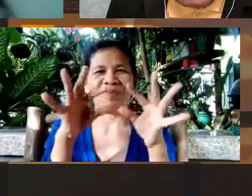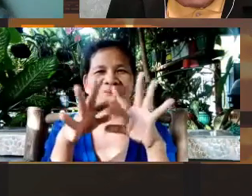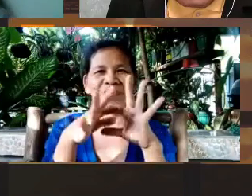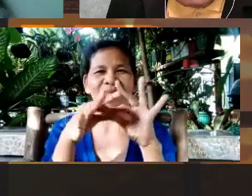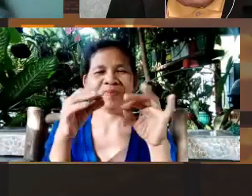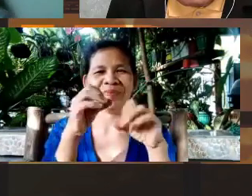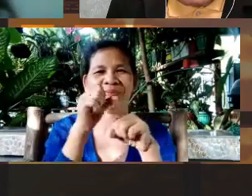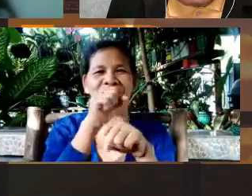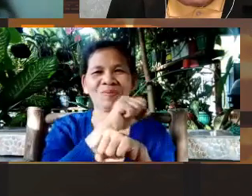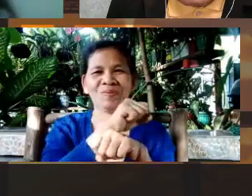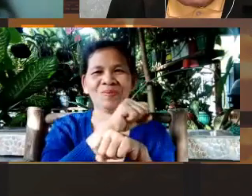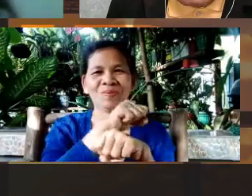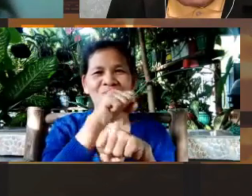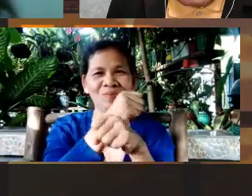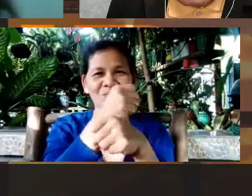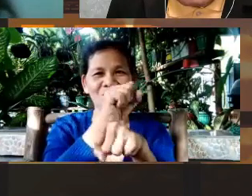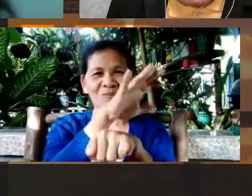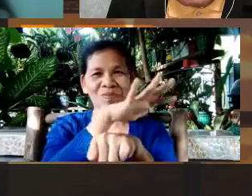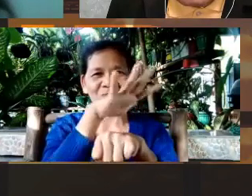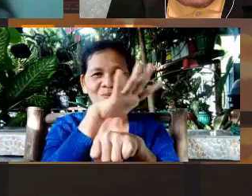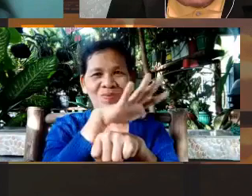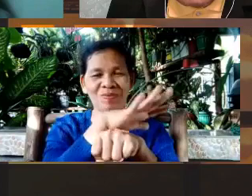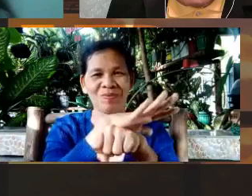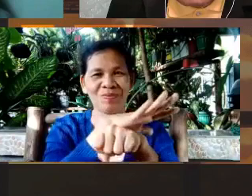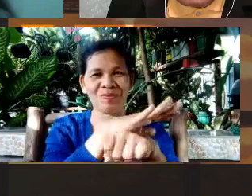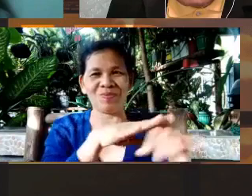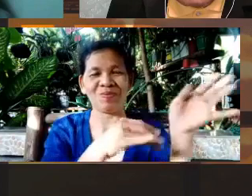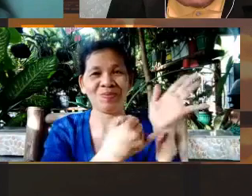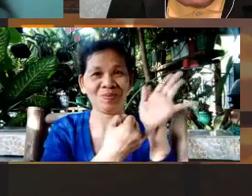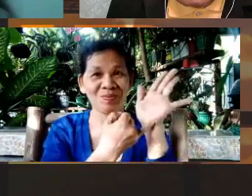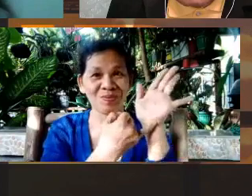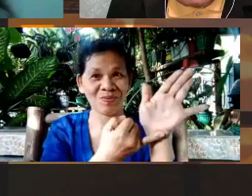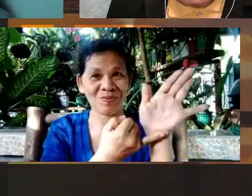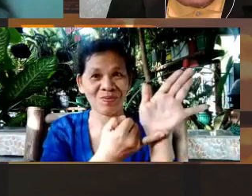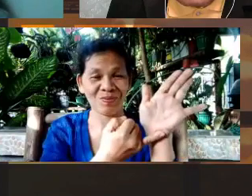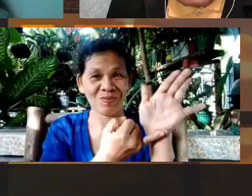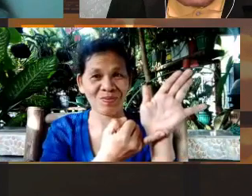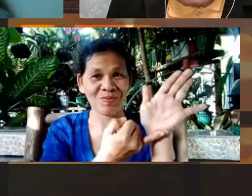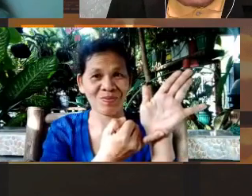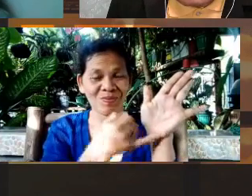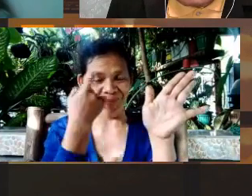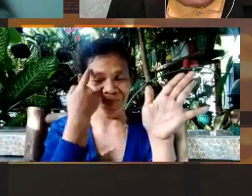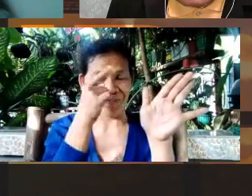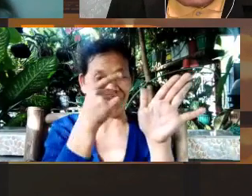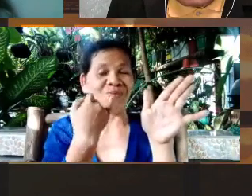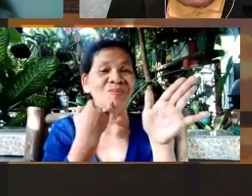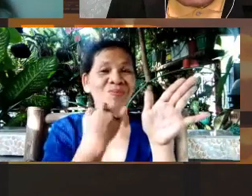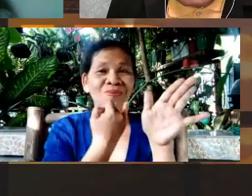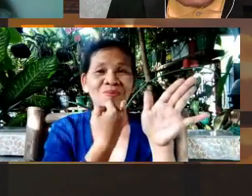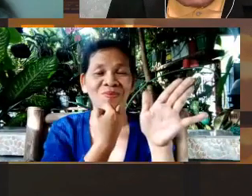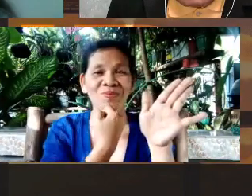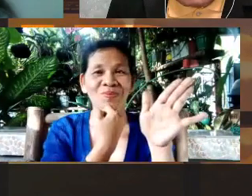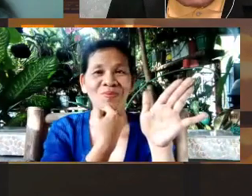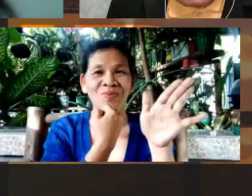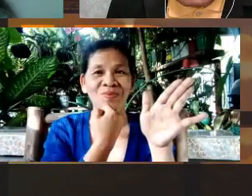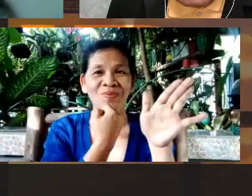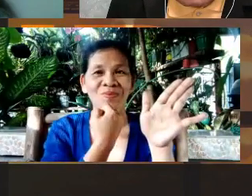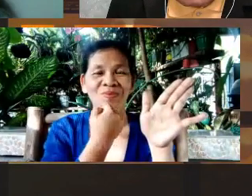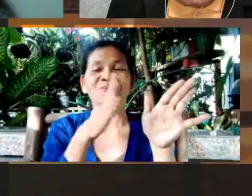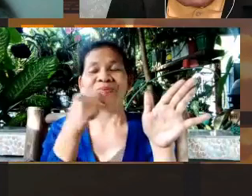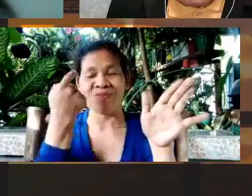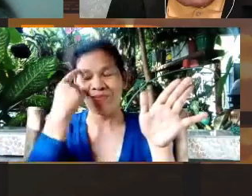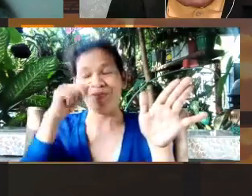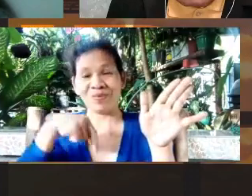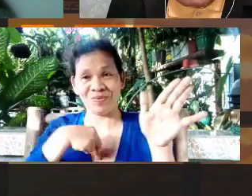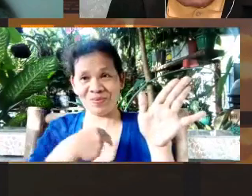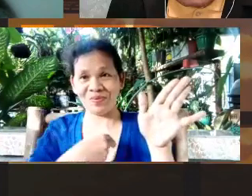sanctuary ay isang ilustrasyon para sa mga taga-Israel at for us na maalaman